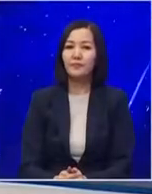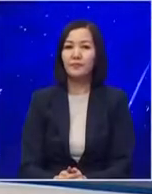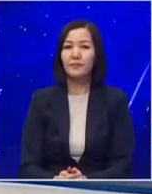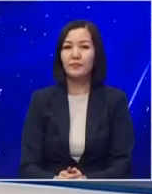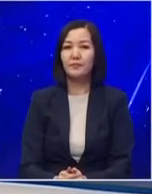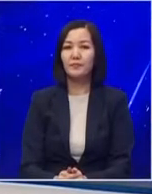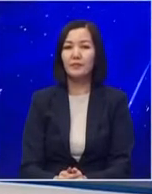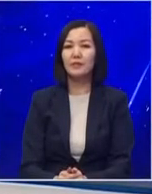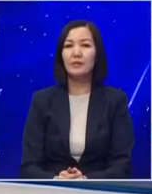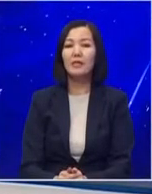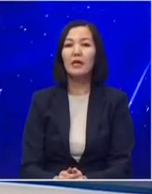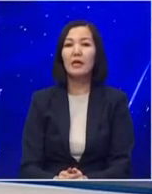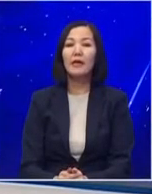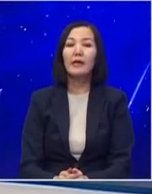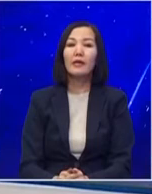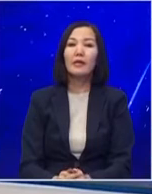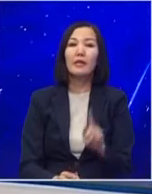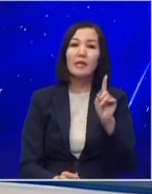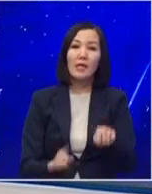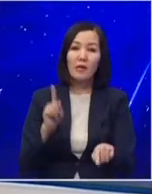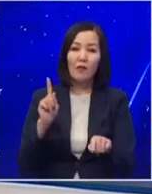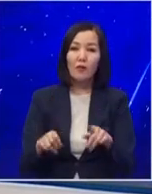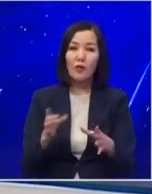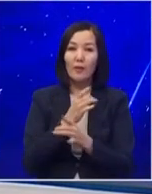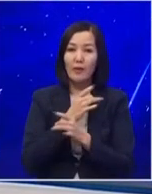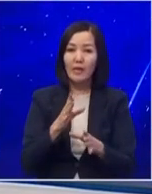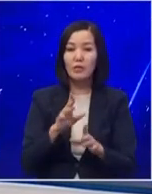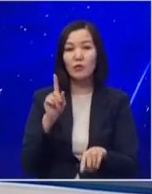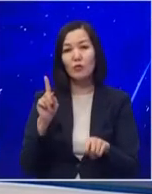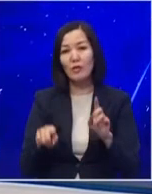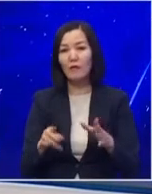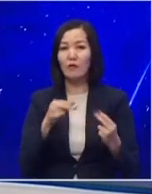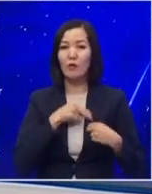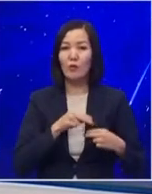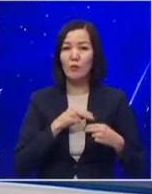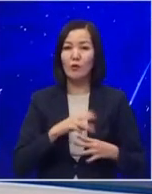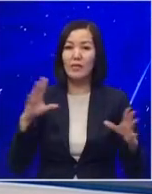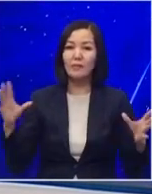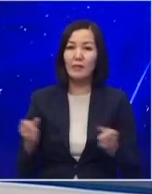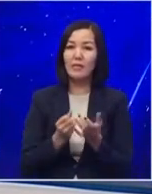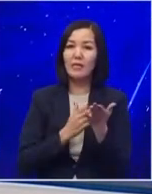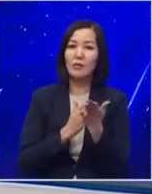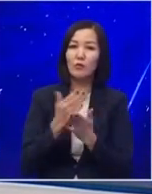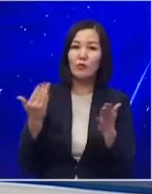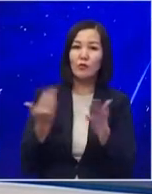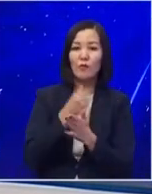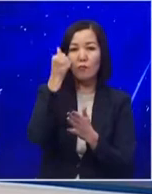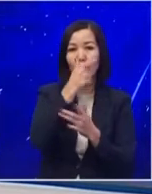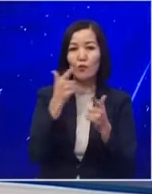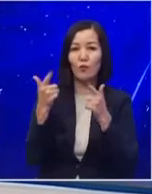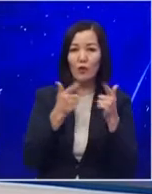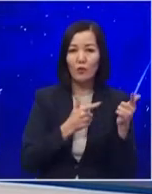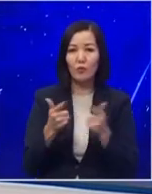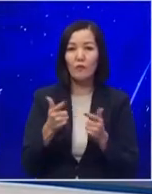для кого праздника для кого работа сотрудники спасательных служб к новому году готовы правда по-своему